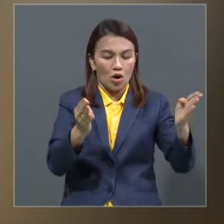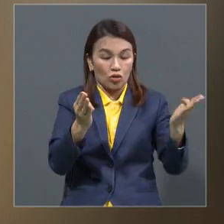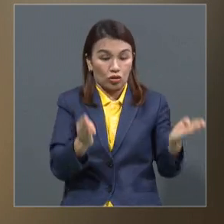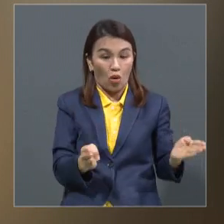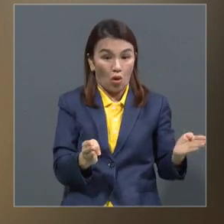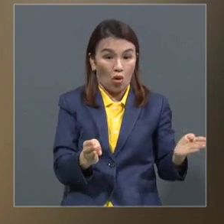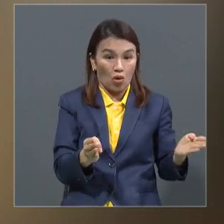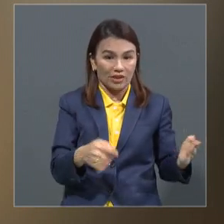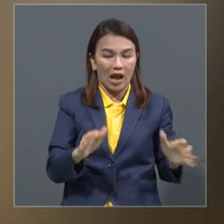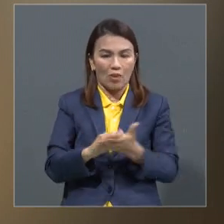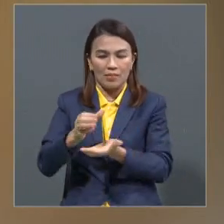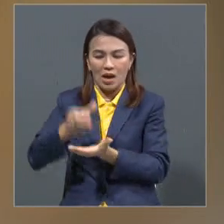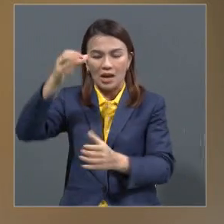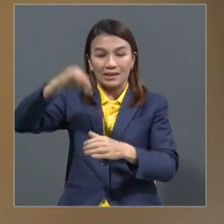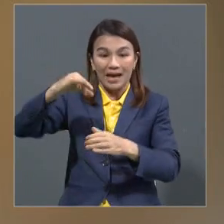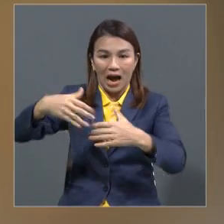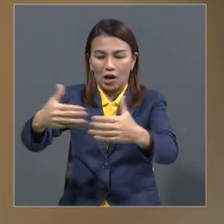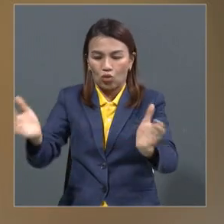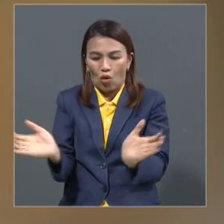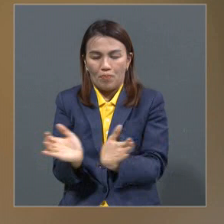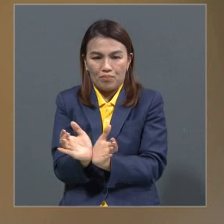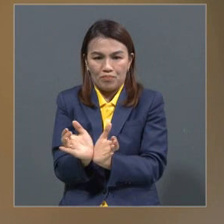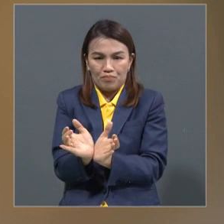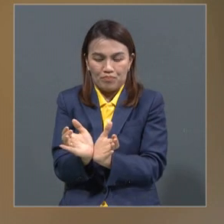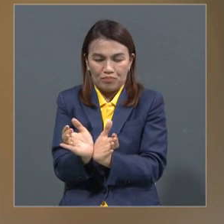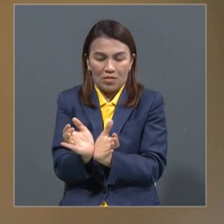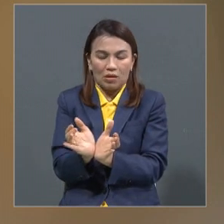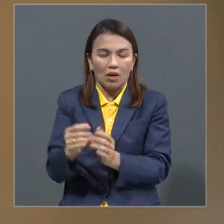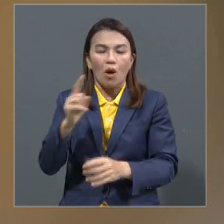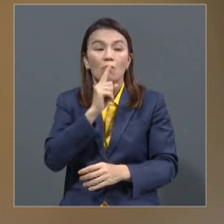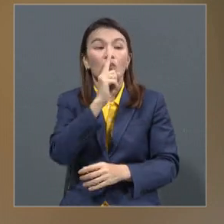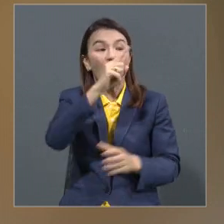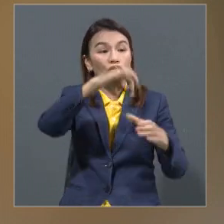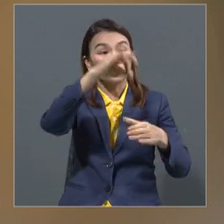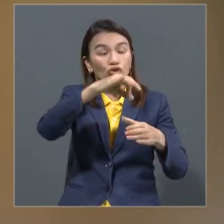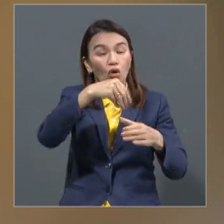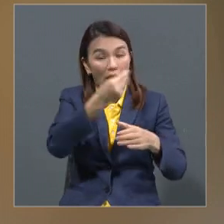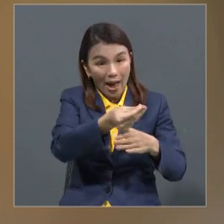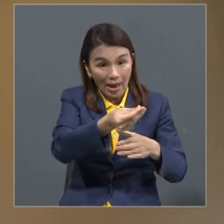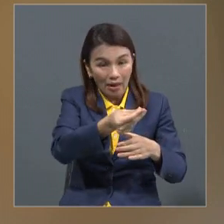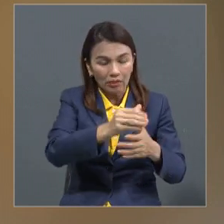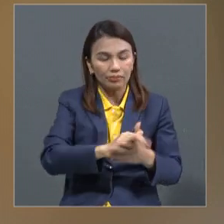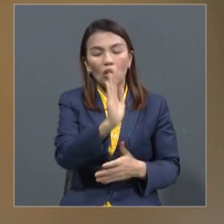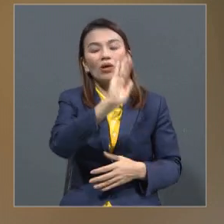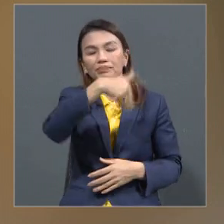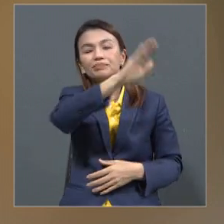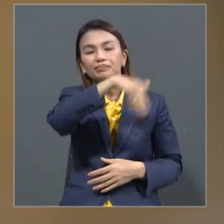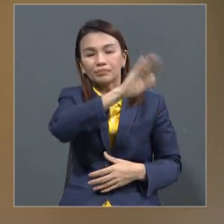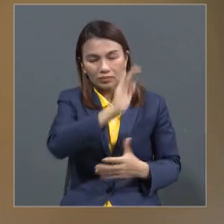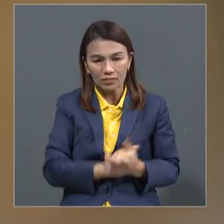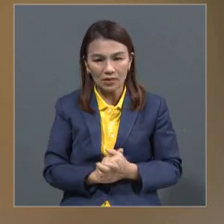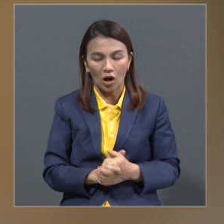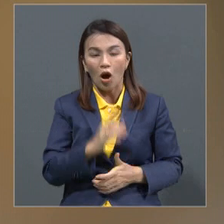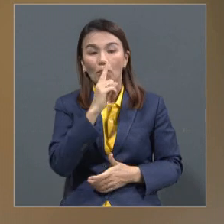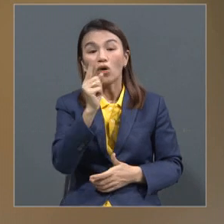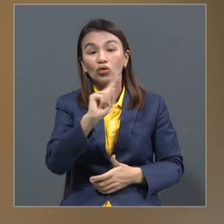ชาวางที่โต๊ะกลมพนักงานบอกว่าจะชงชาให้แต่ว่าผู้หญิงที่เป็นเจ้าของห้องบอกว่าไม่ต้องนะคะซึ่งจากทำลาย